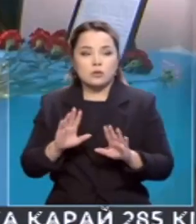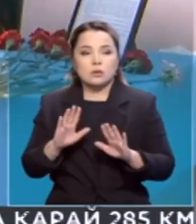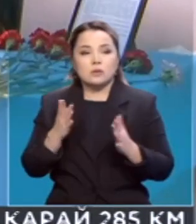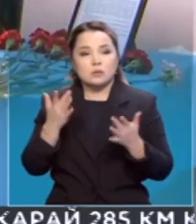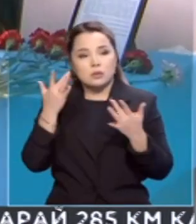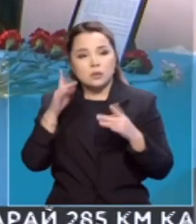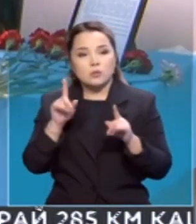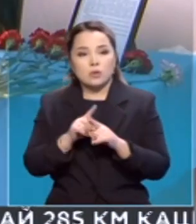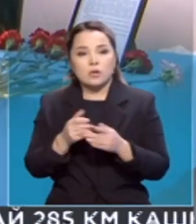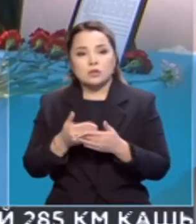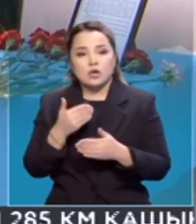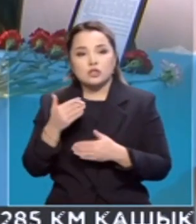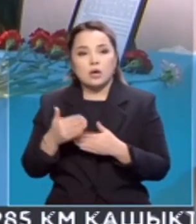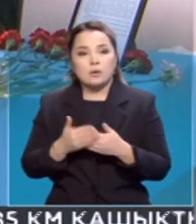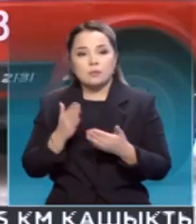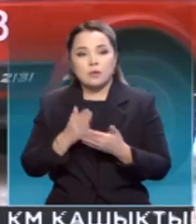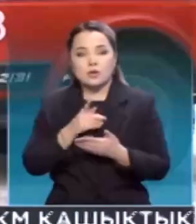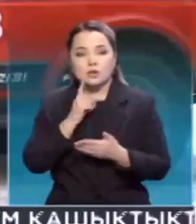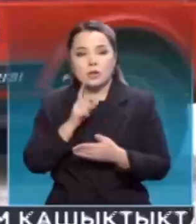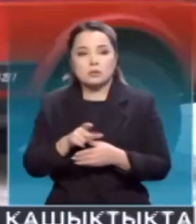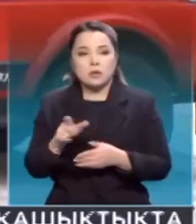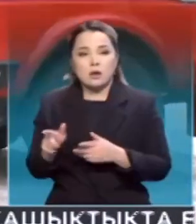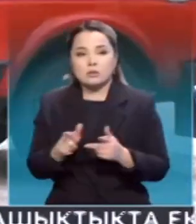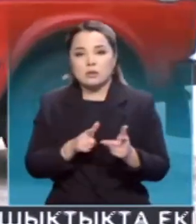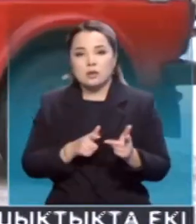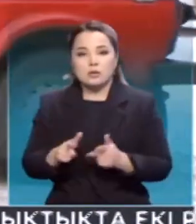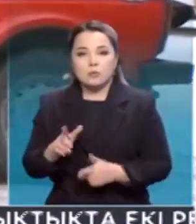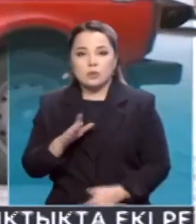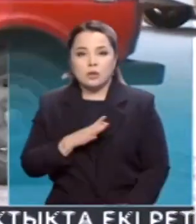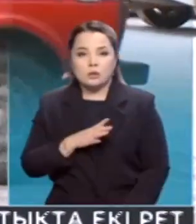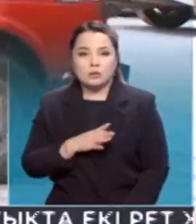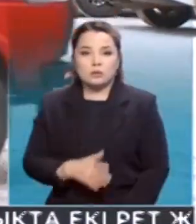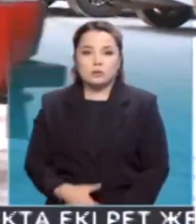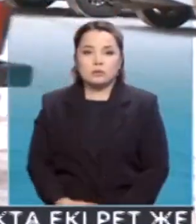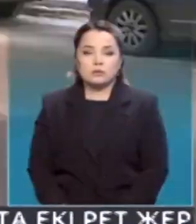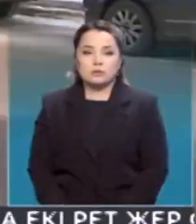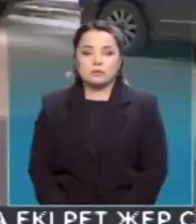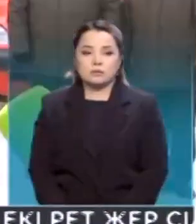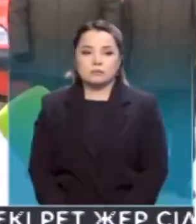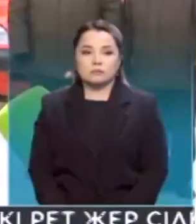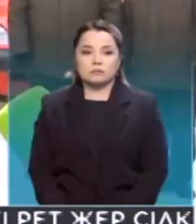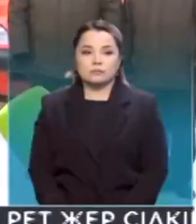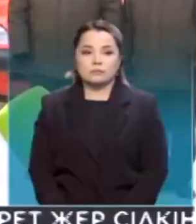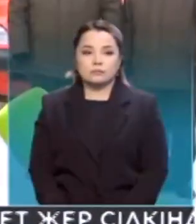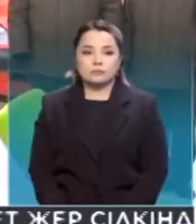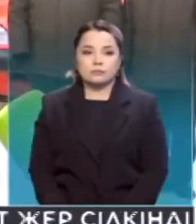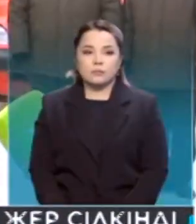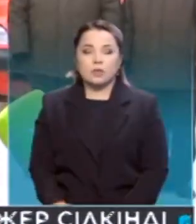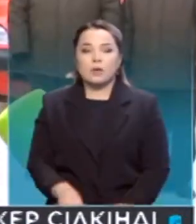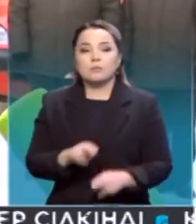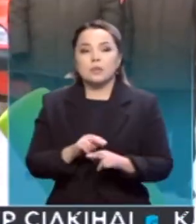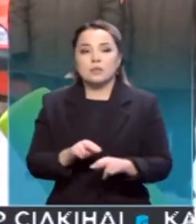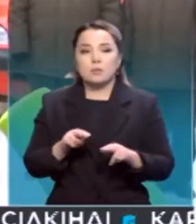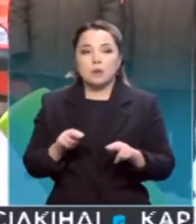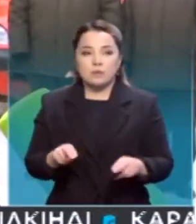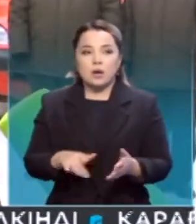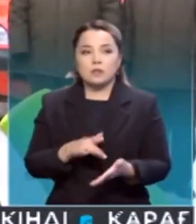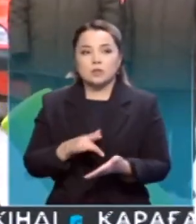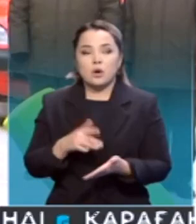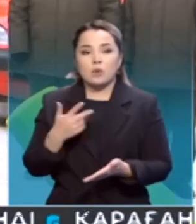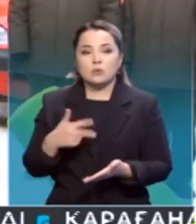жағдайға дейін жақында болатын жарыстарға дайындалып жүрген. Петропавл қаласына 30-шы қараша және